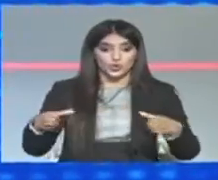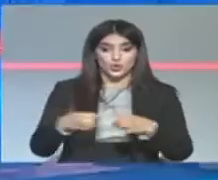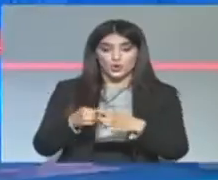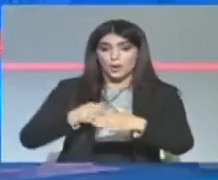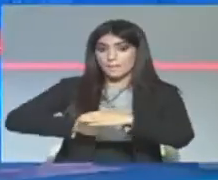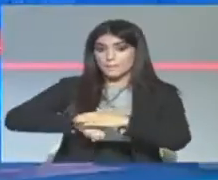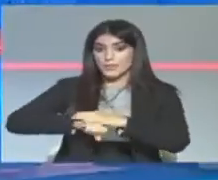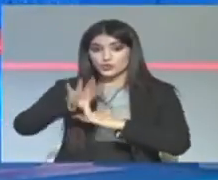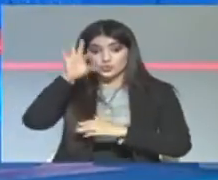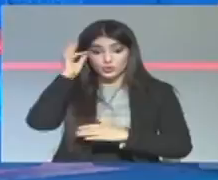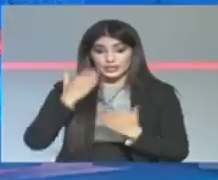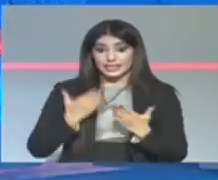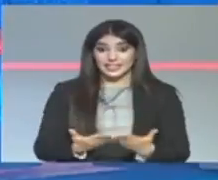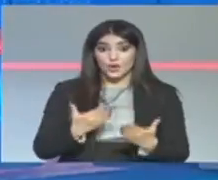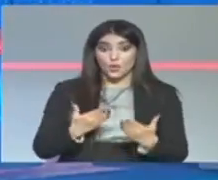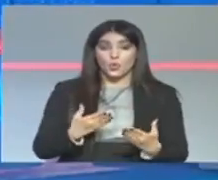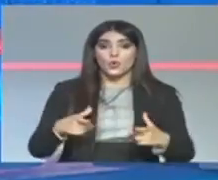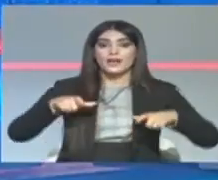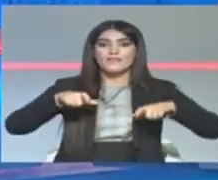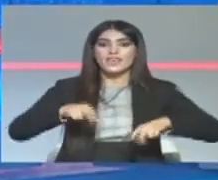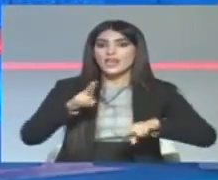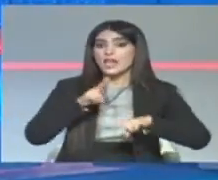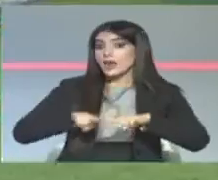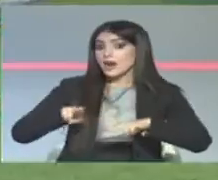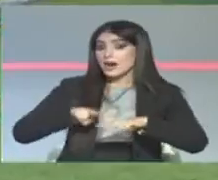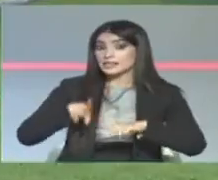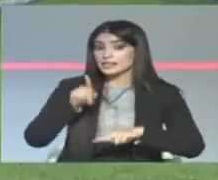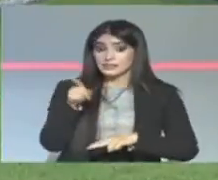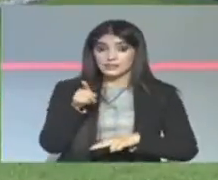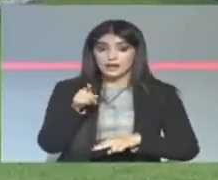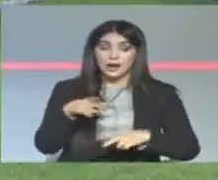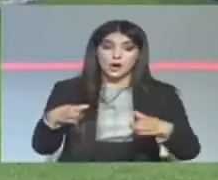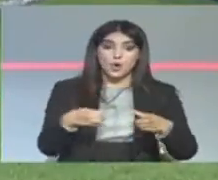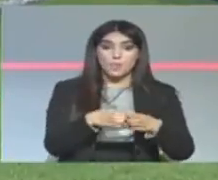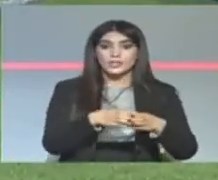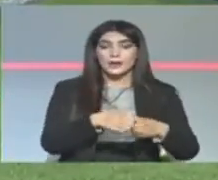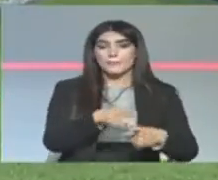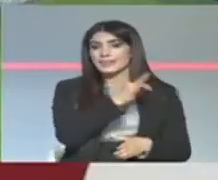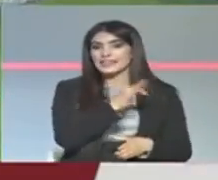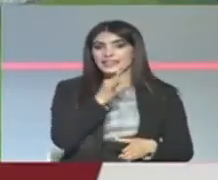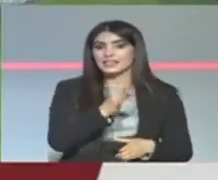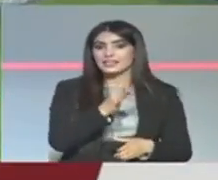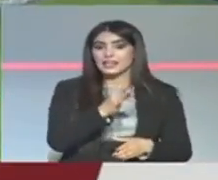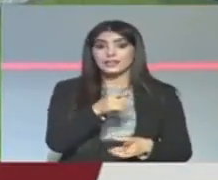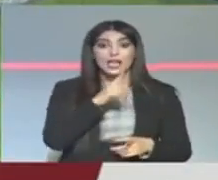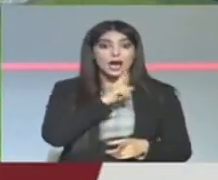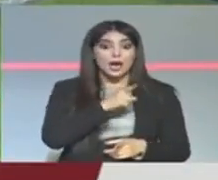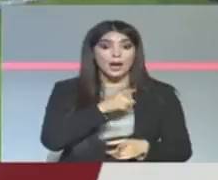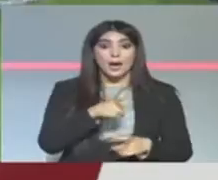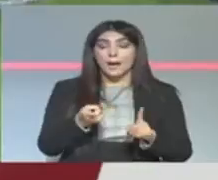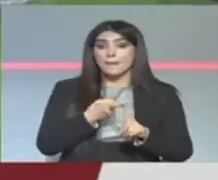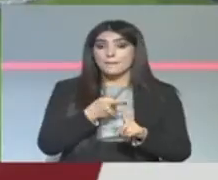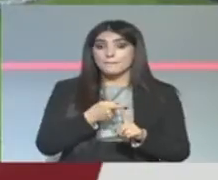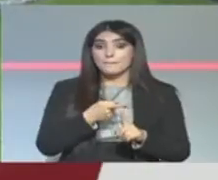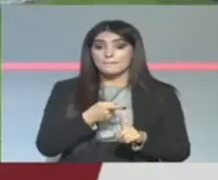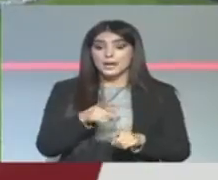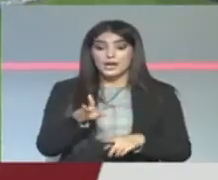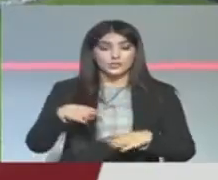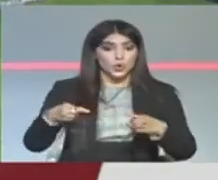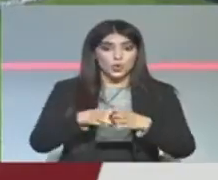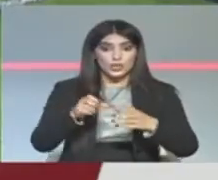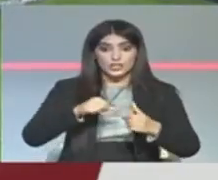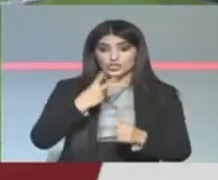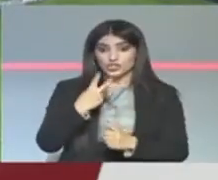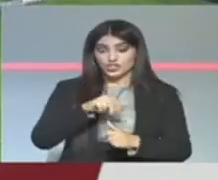لكره القدم حاليا في ملعب حماس العربي براديس منتخب تنزانيا ضمن منافسات الجوله الثالثه لتصفيات